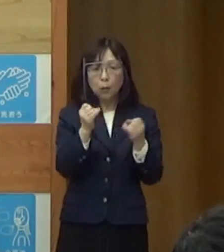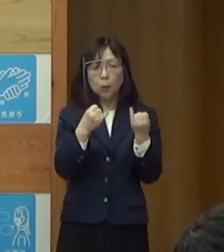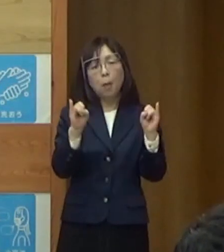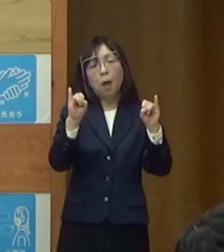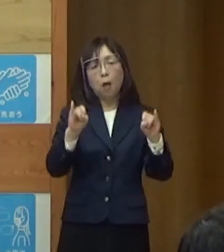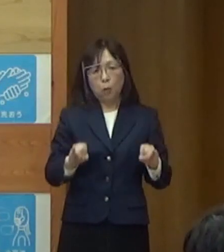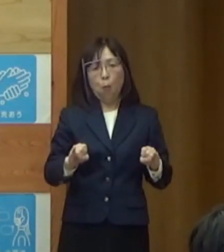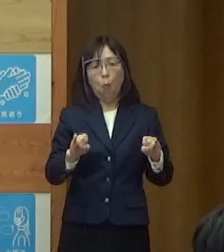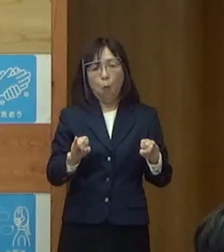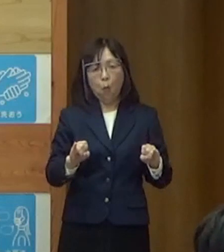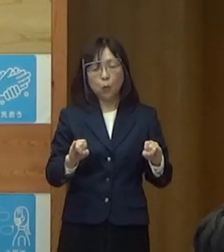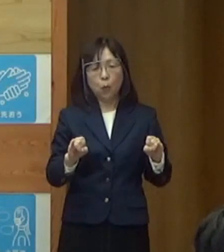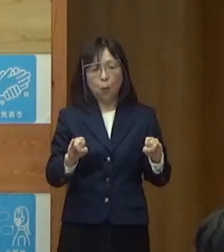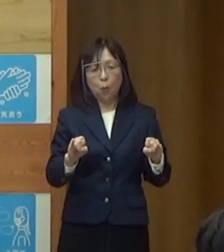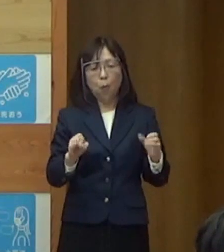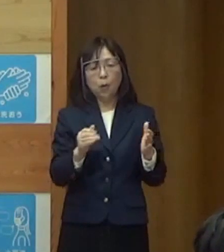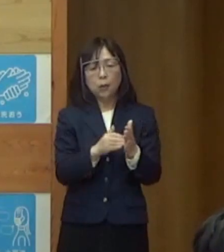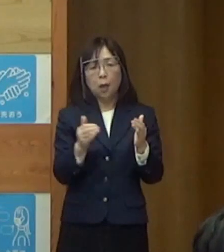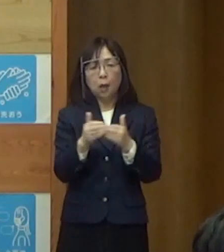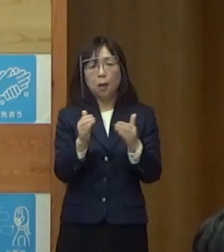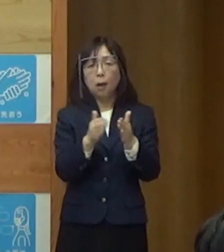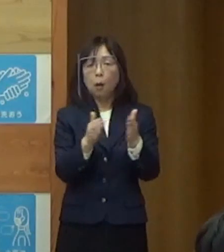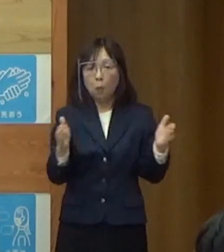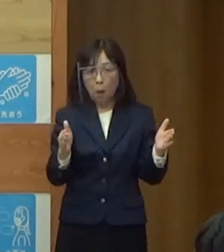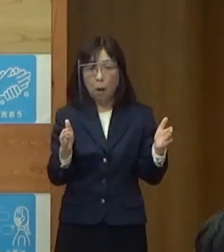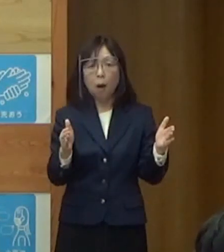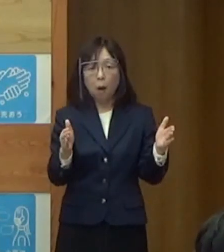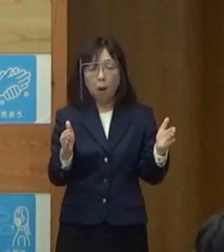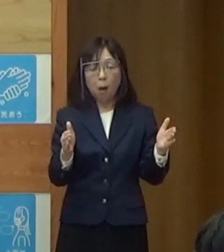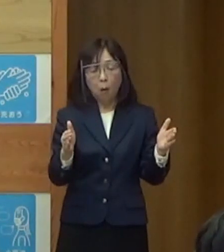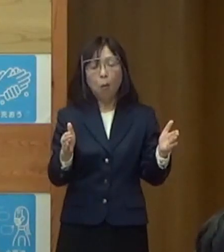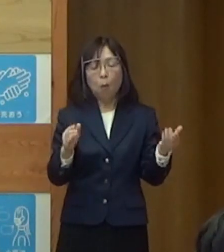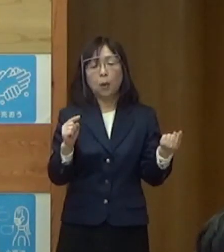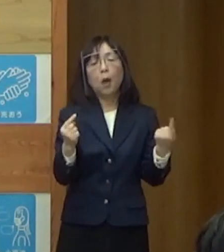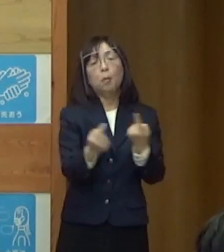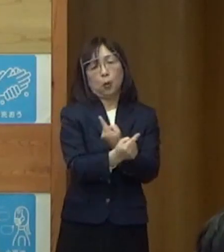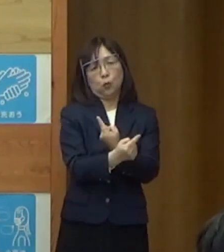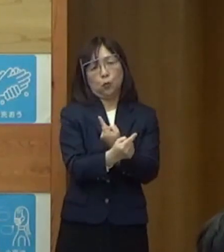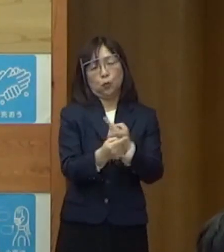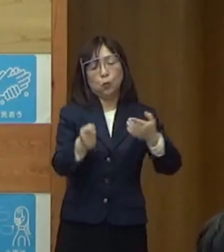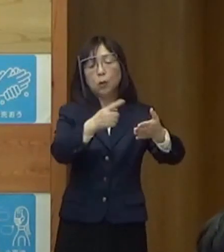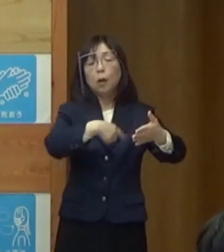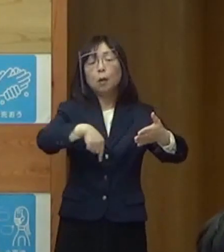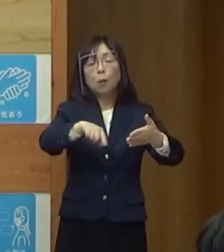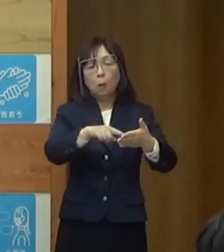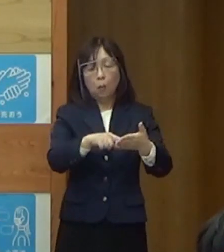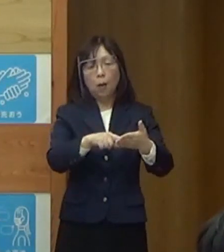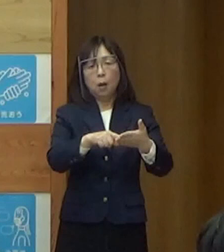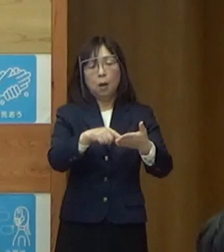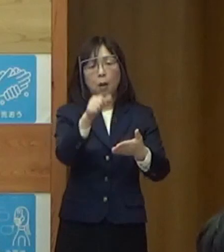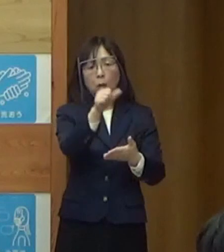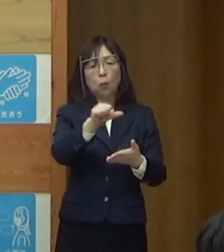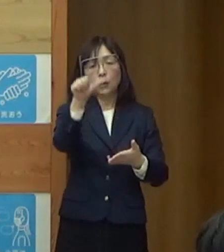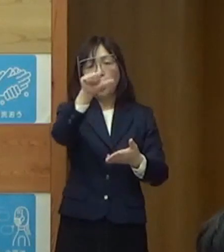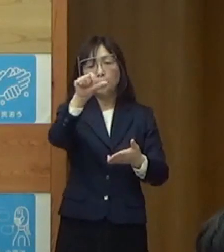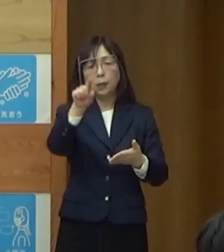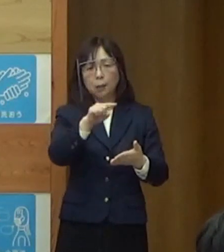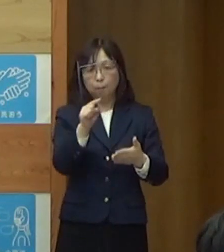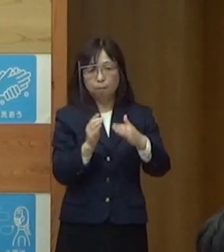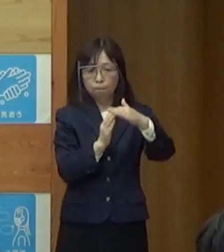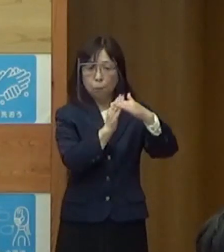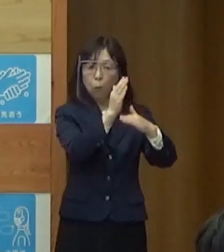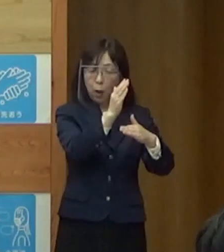ント開催の制限緩和について取り扱いを変更いたします。具体的には5000人を